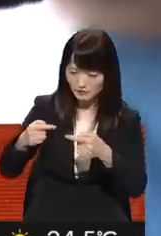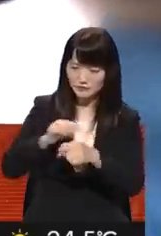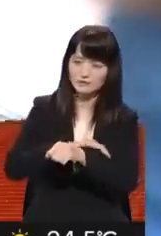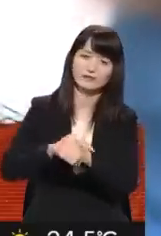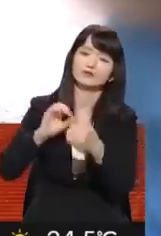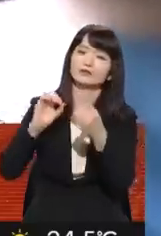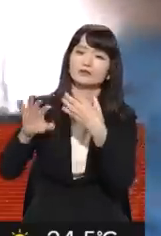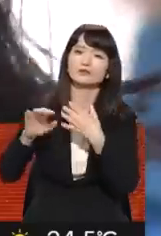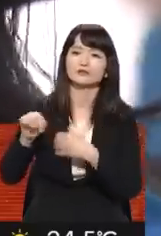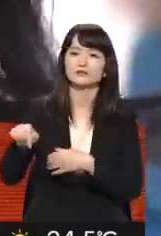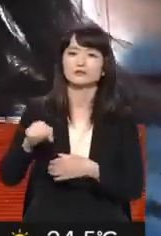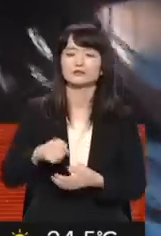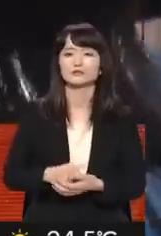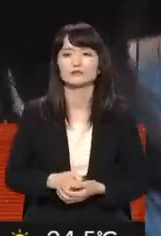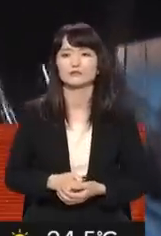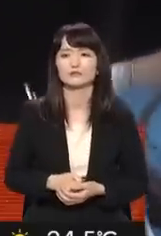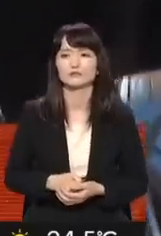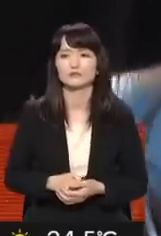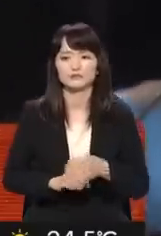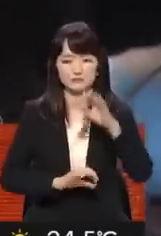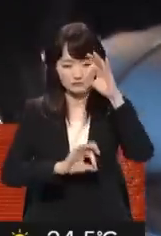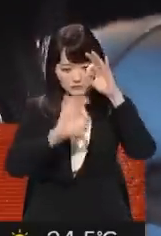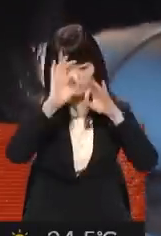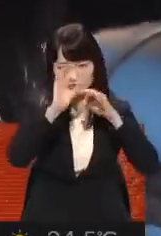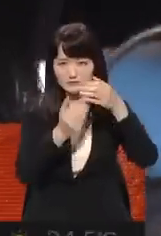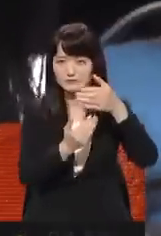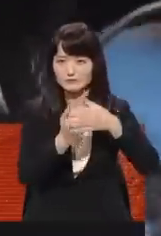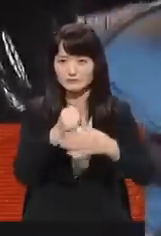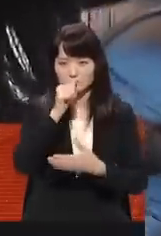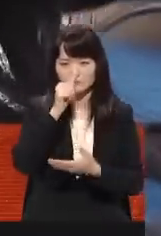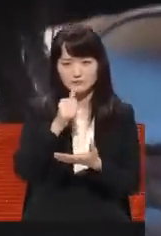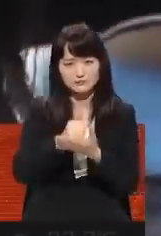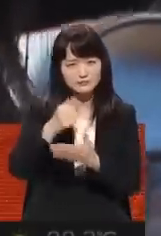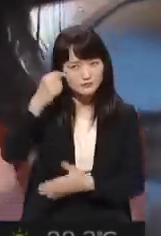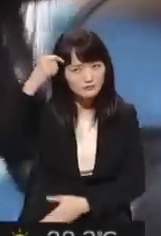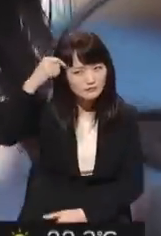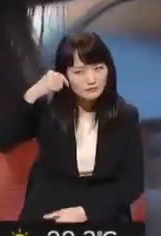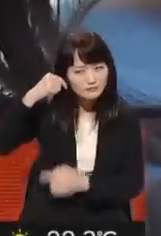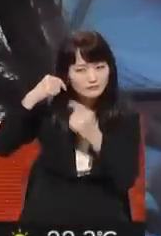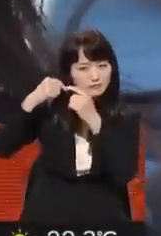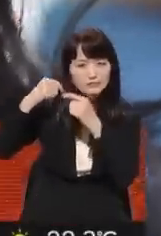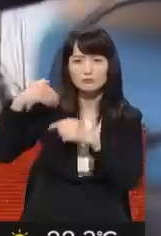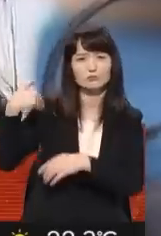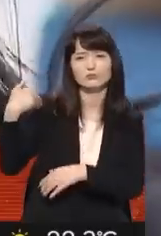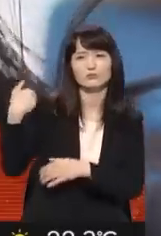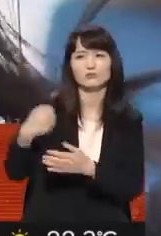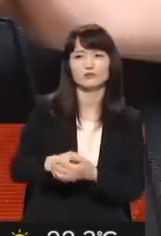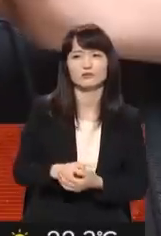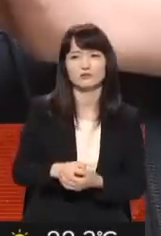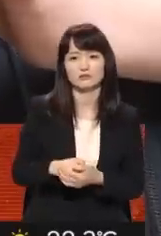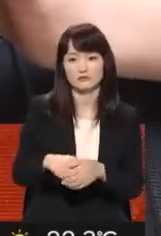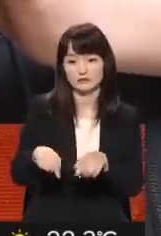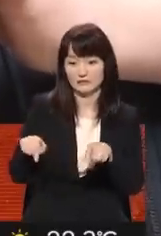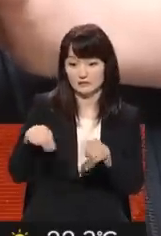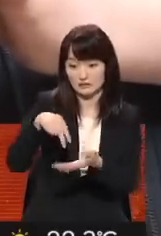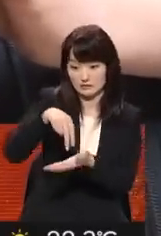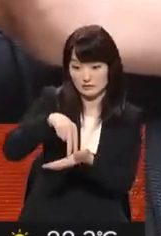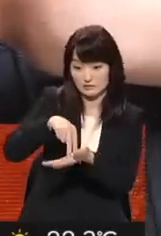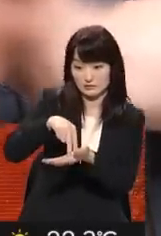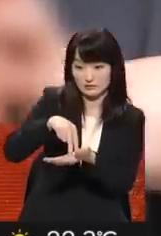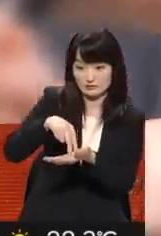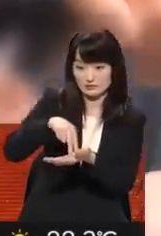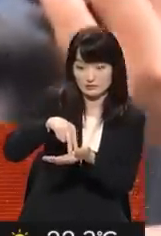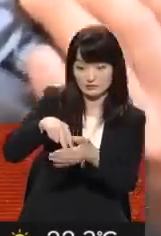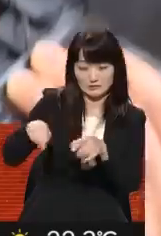자체는 결국은 이 사건 관련해서 뭐 죄책감 있고 그 부분은 모르겠지만 떨리진 않는다는 거예요.